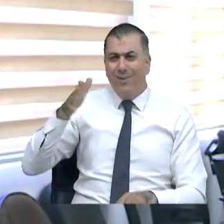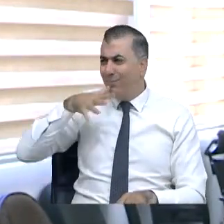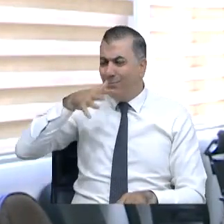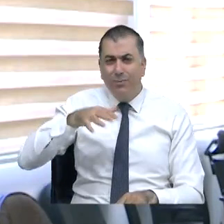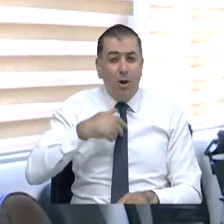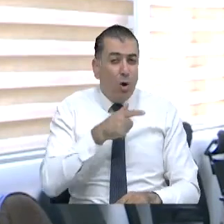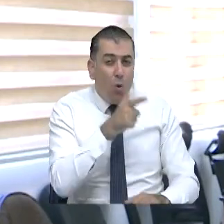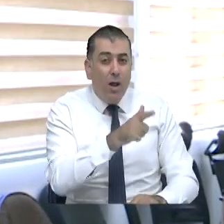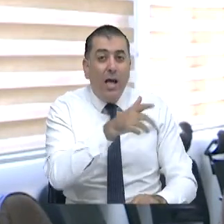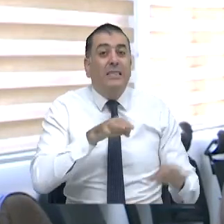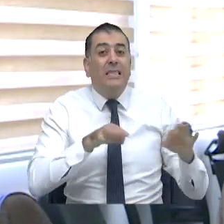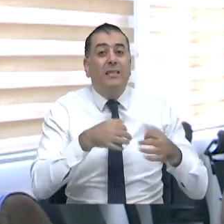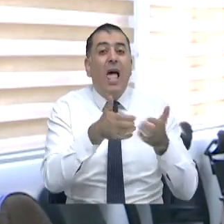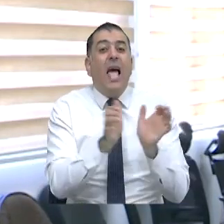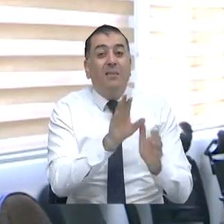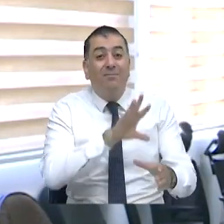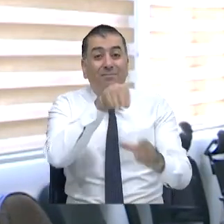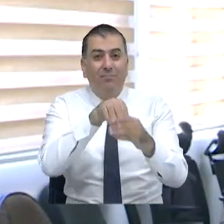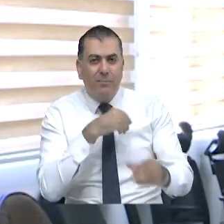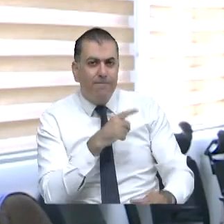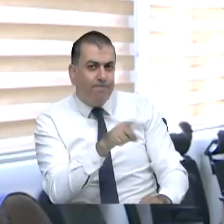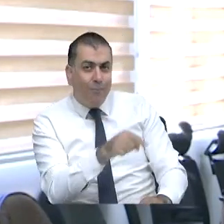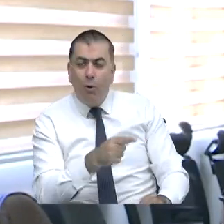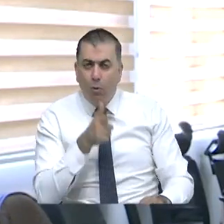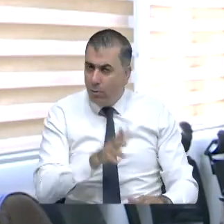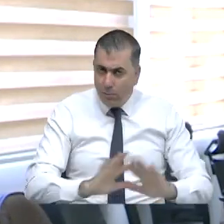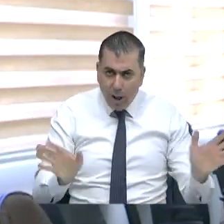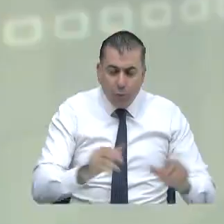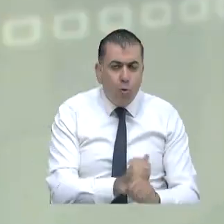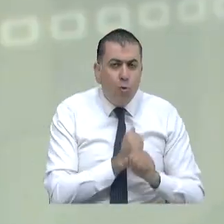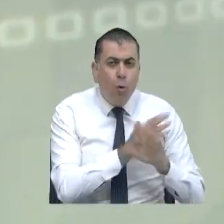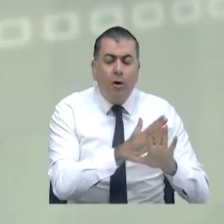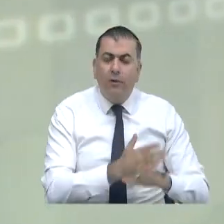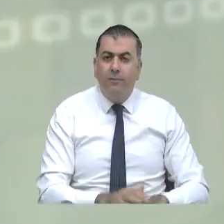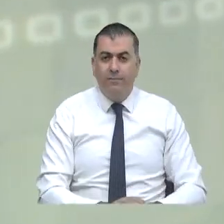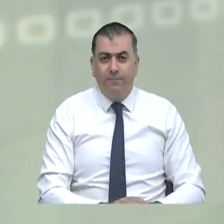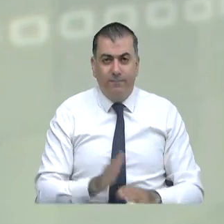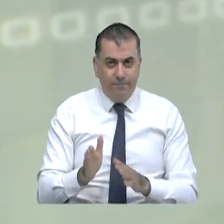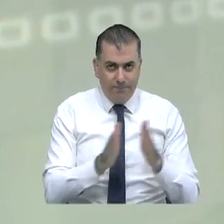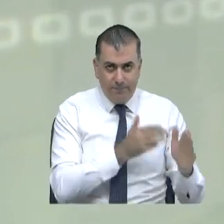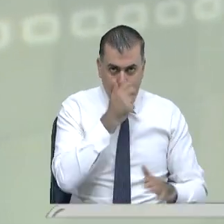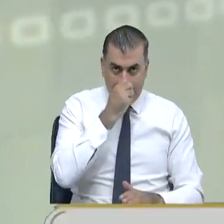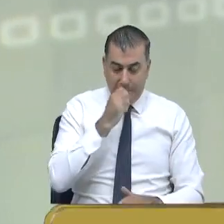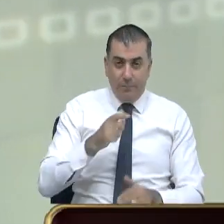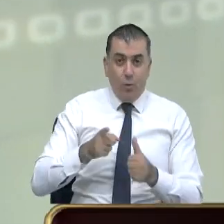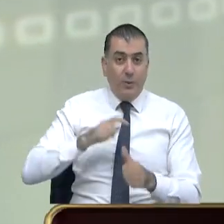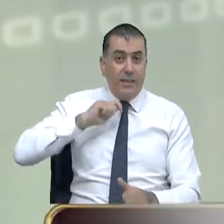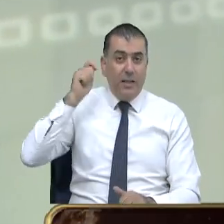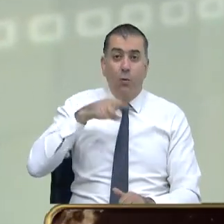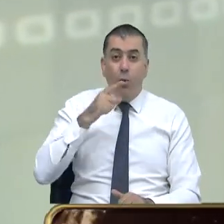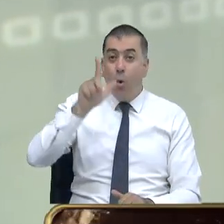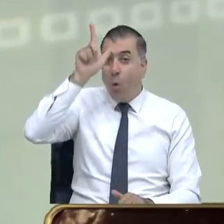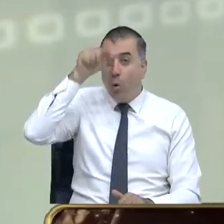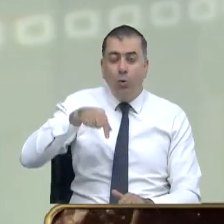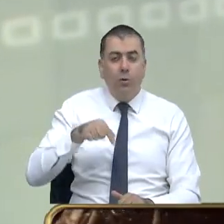مسائله امنيه وليس هنالك ايني لمسائل امنيه لمتسبين الاحزاب كما كذا وزير الداخليه مازن